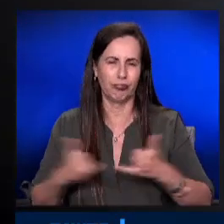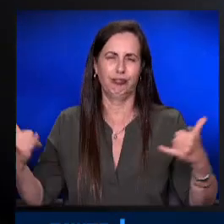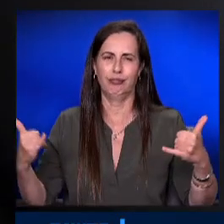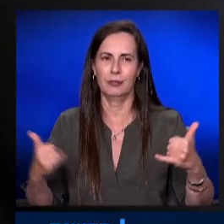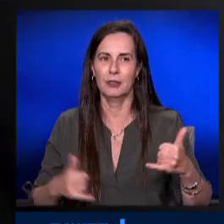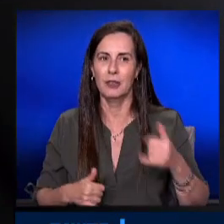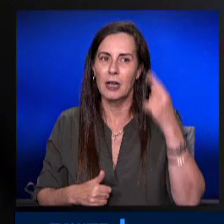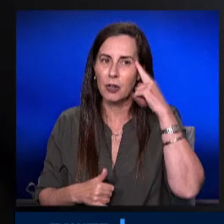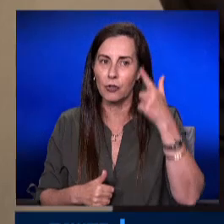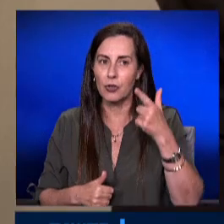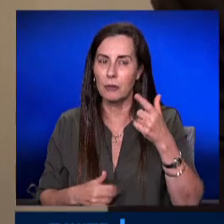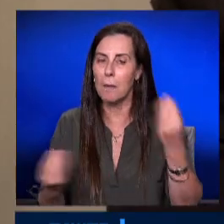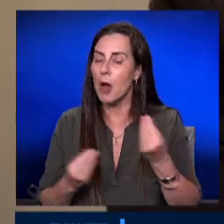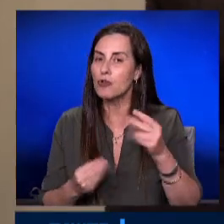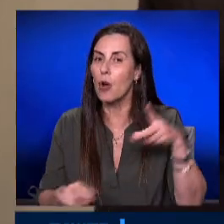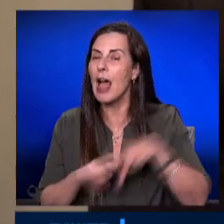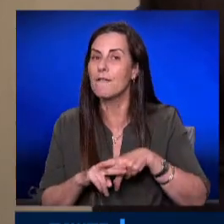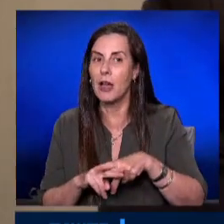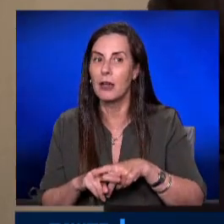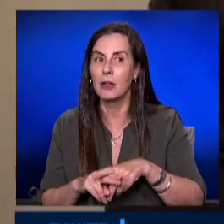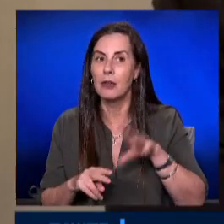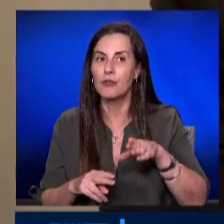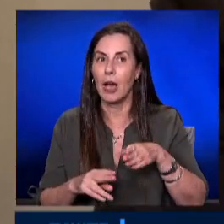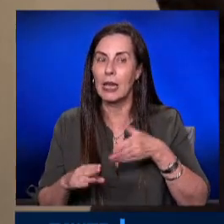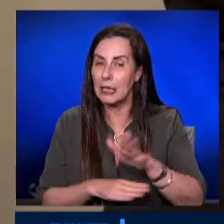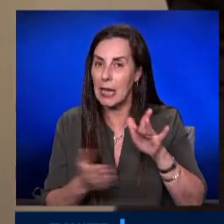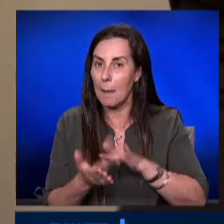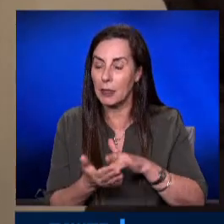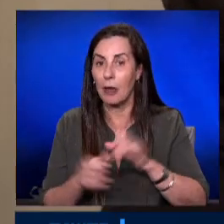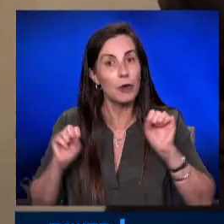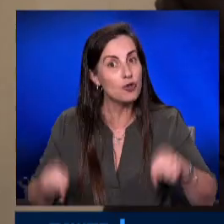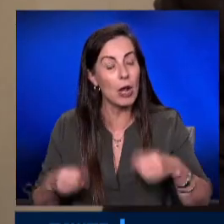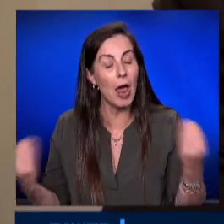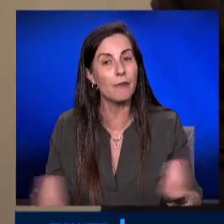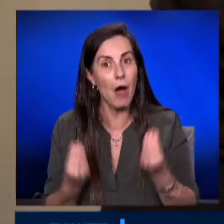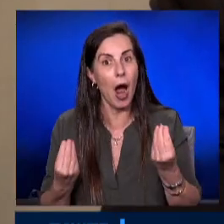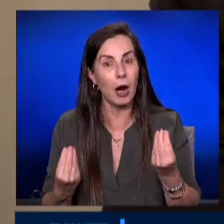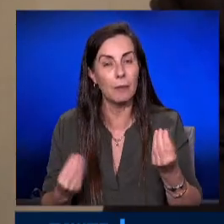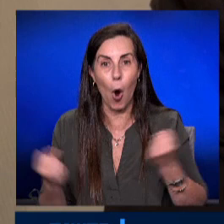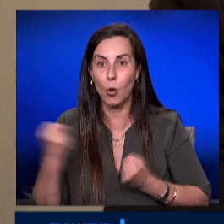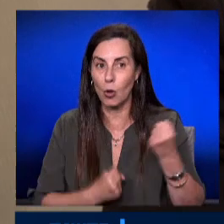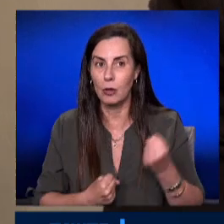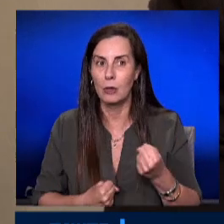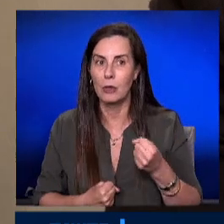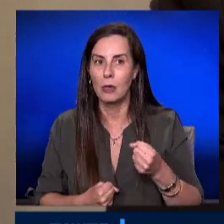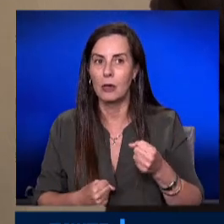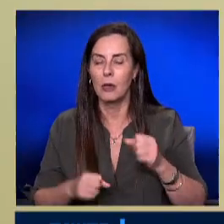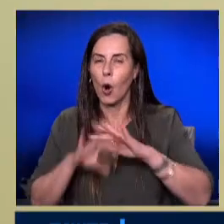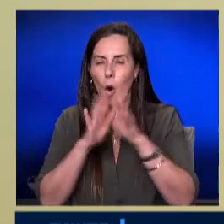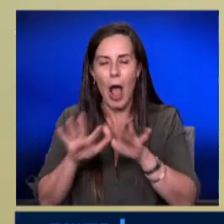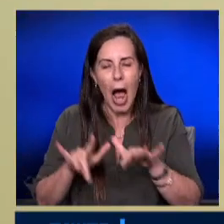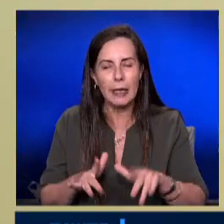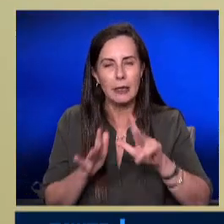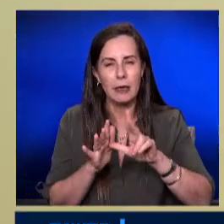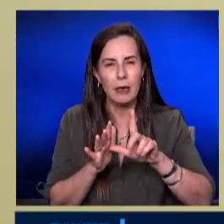תחשוב איזה מפגע בטיחותי יכול להיות אם אפשר לפרוץ לאפליקציה כזאת ולהשתלט על דברים מסוימים בתוך הרכב. אני חושב שעולמות הסייבר